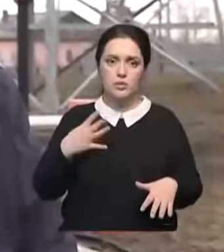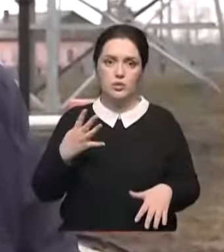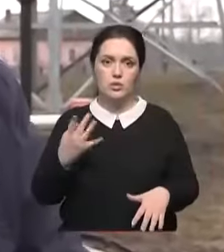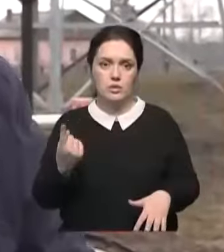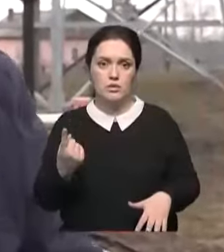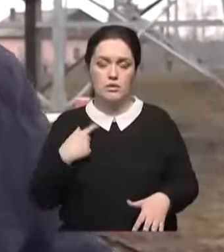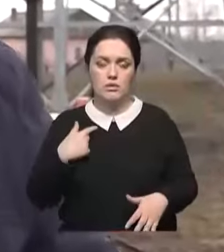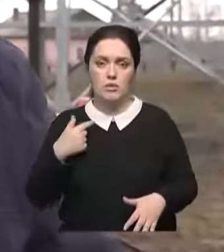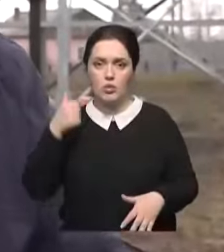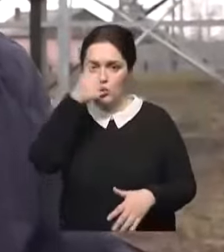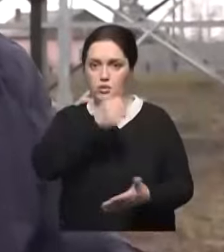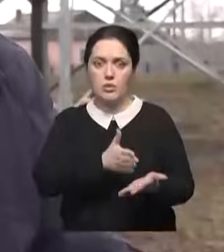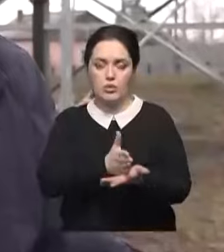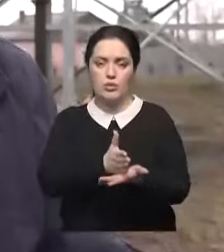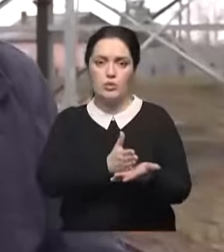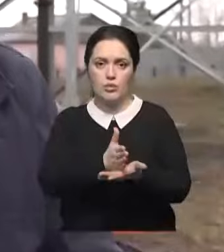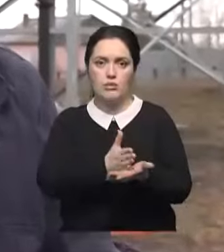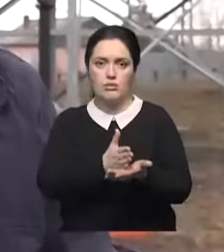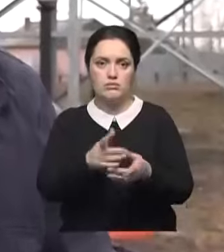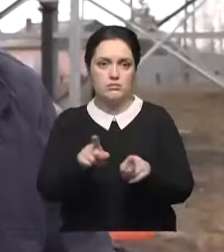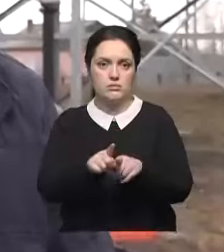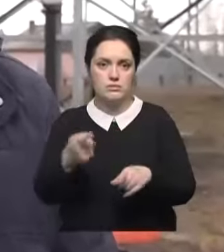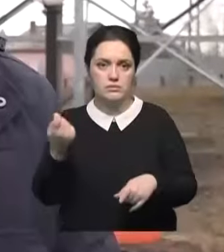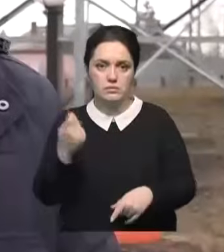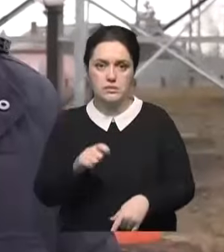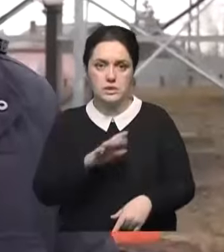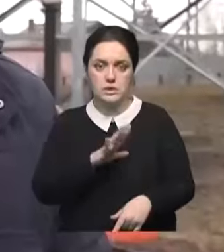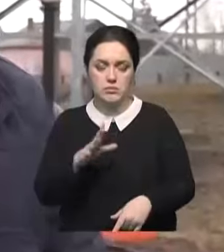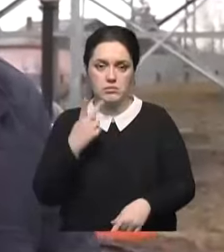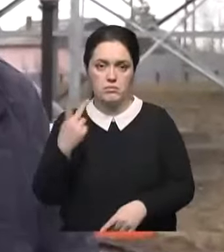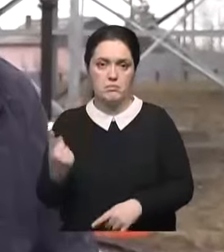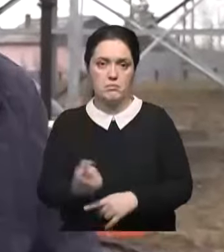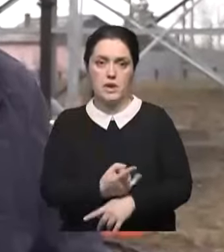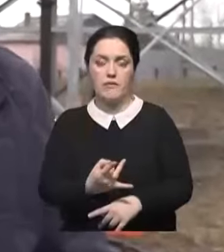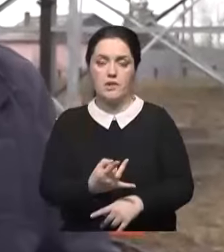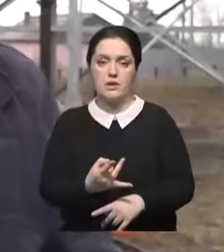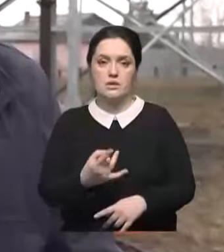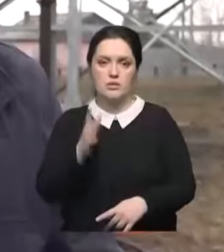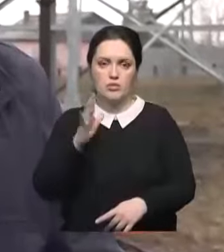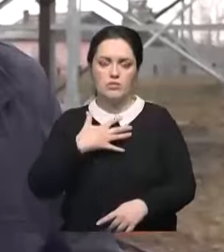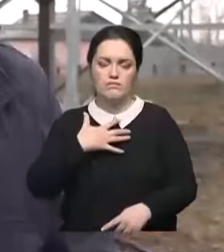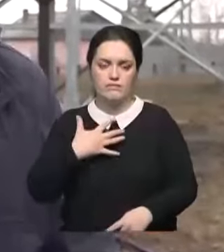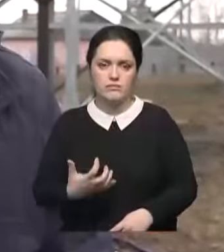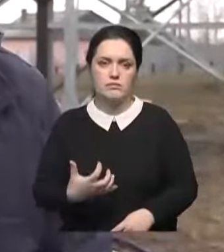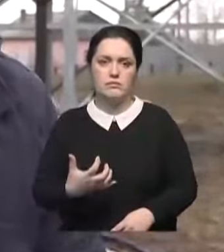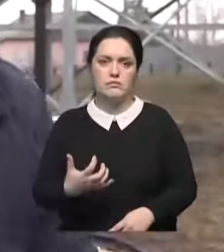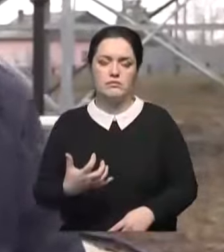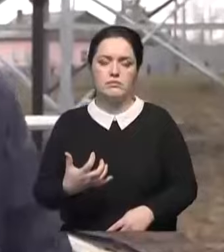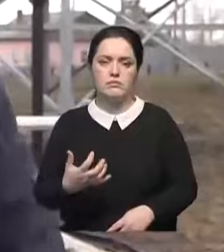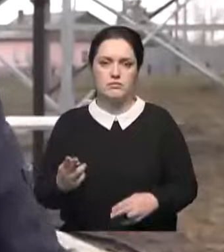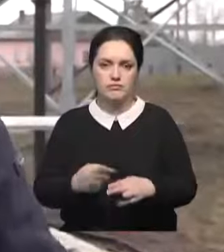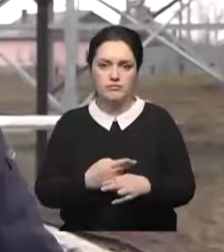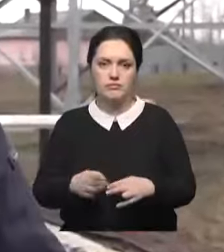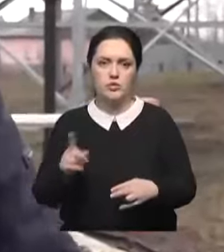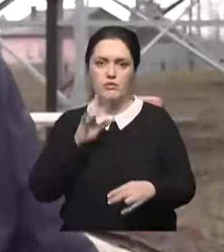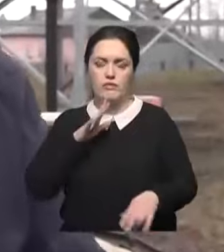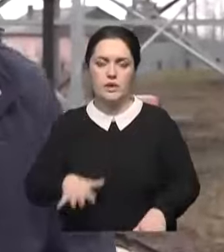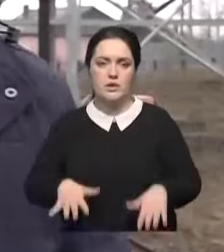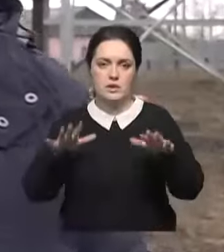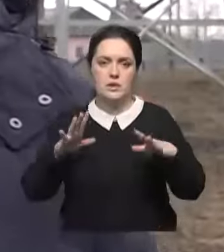отработал на предприятии, такого у нас не было. Я думаю, что мы приложим все усилия для того, чтобы не допустить